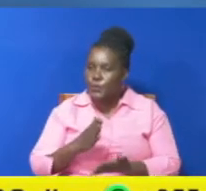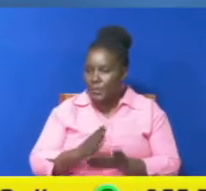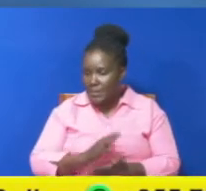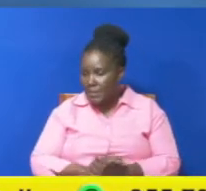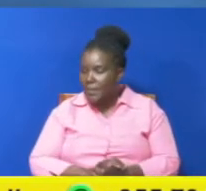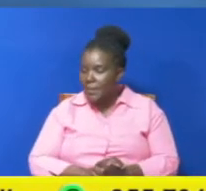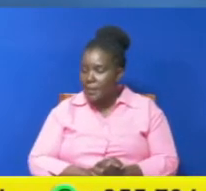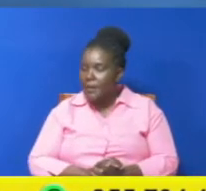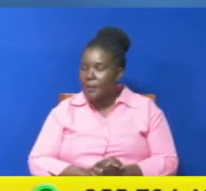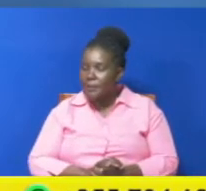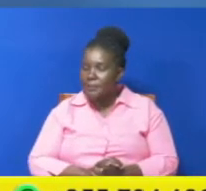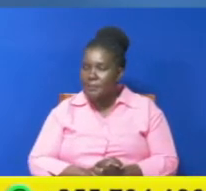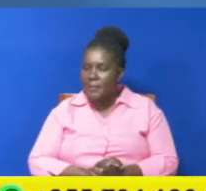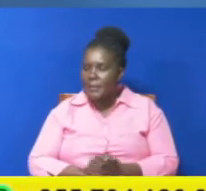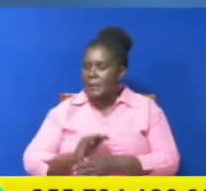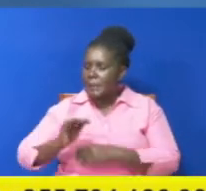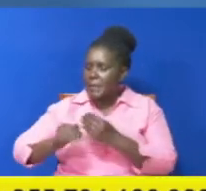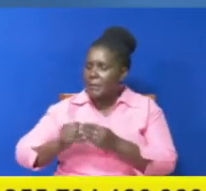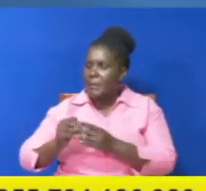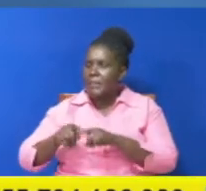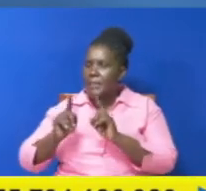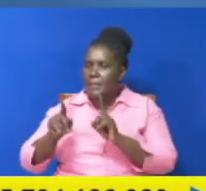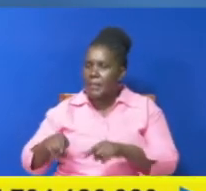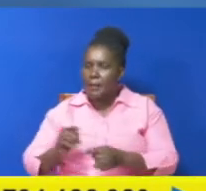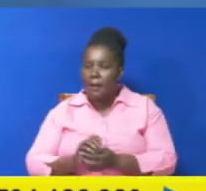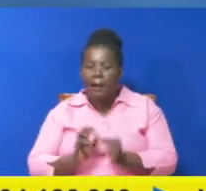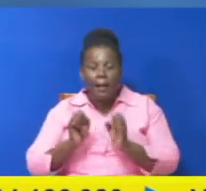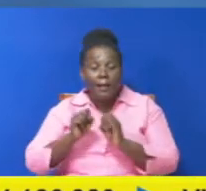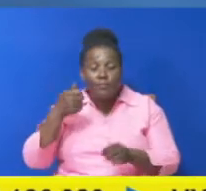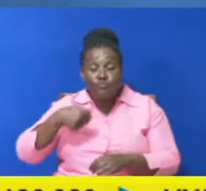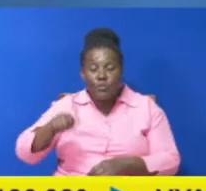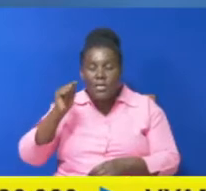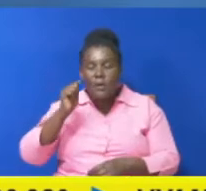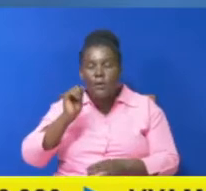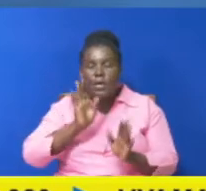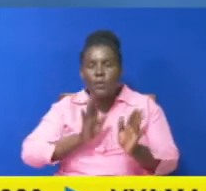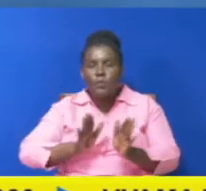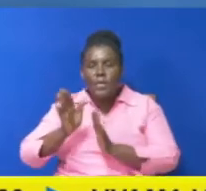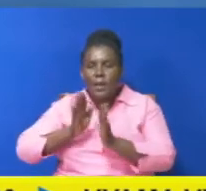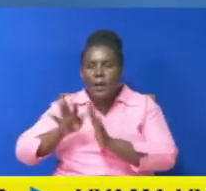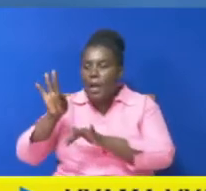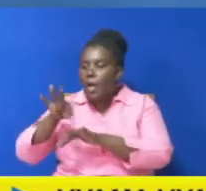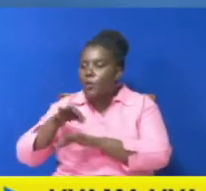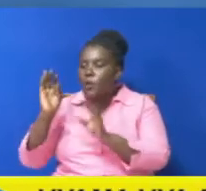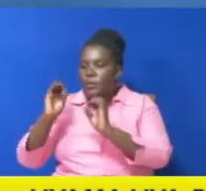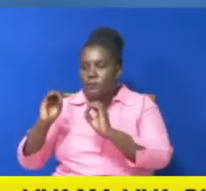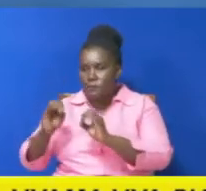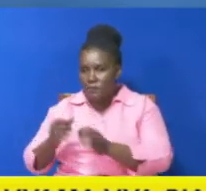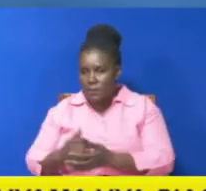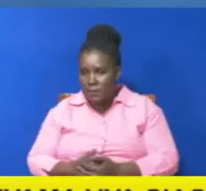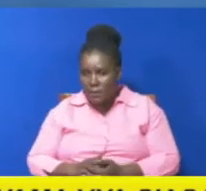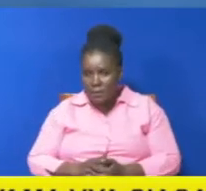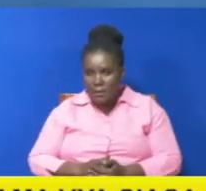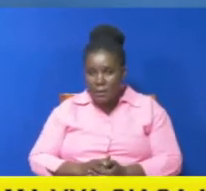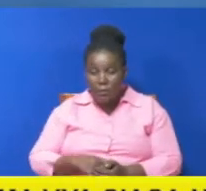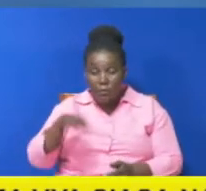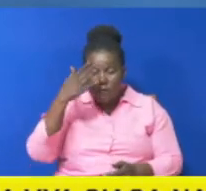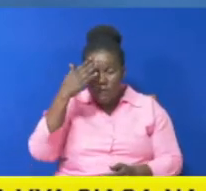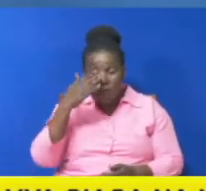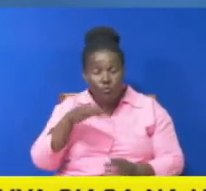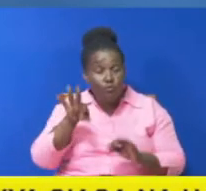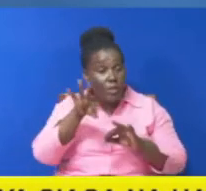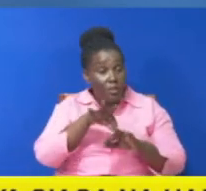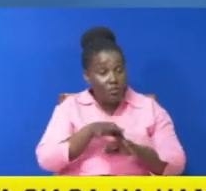kwenu posa. Yule mwanamke hajajiandaa kuingia katika ndoa, kwa sababu kiingia katika ndoa usifukuta kwa